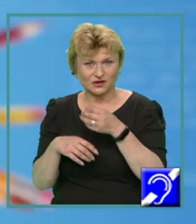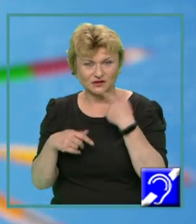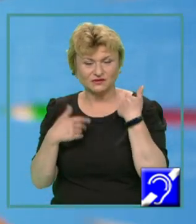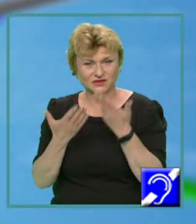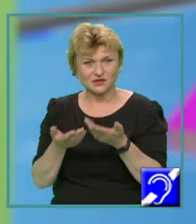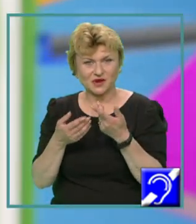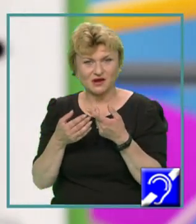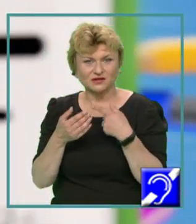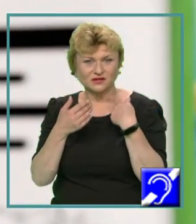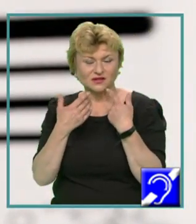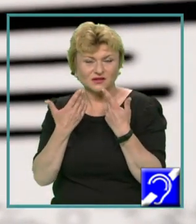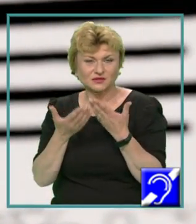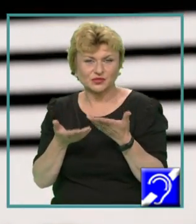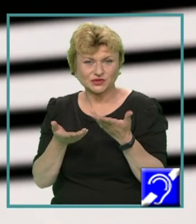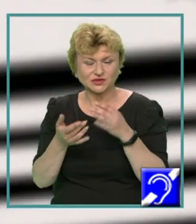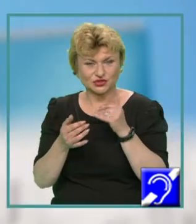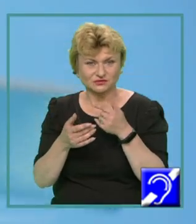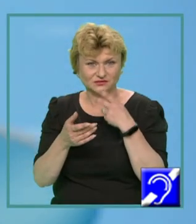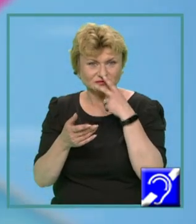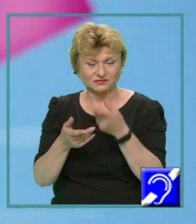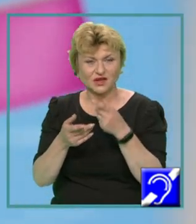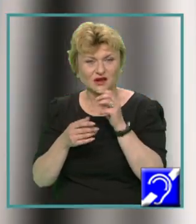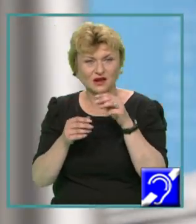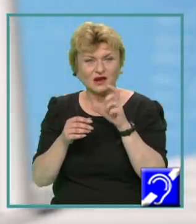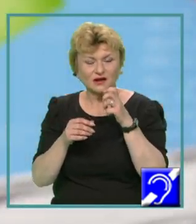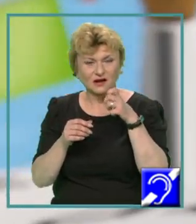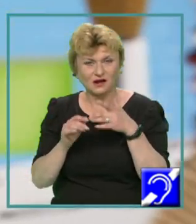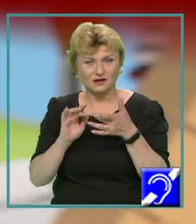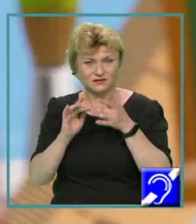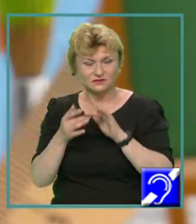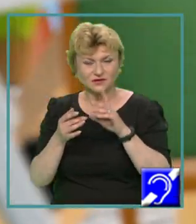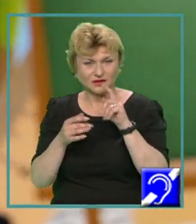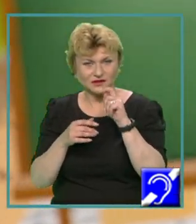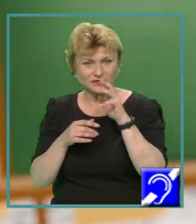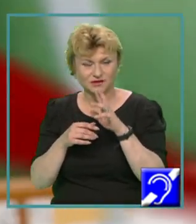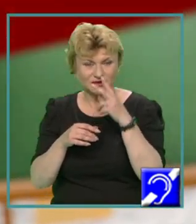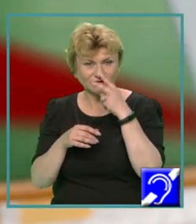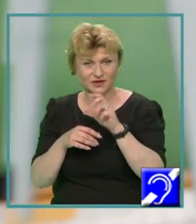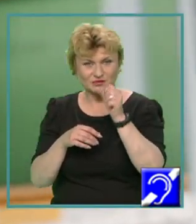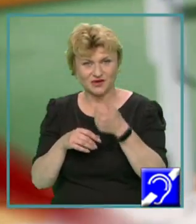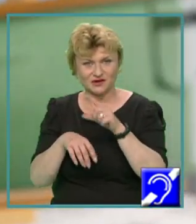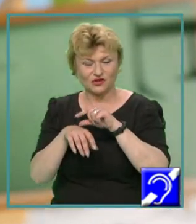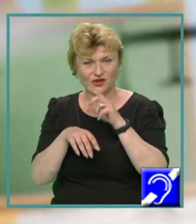site-ul tvr.ro, dar și pe canalul de YouTube al Televiziunii Române. Ne revedem și mâine, tot de la ora